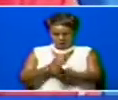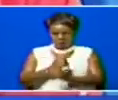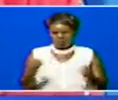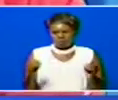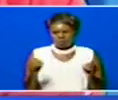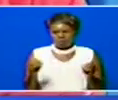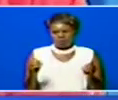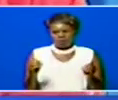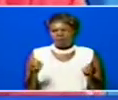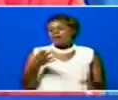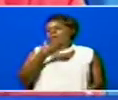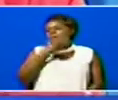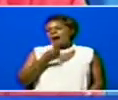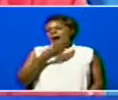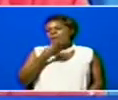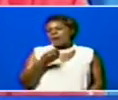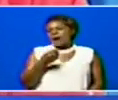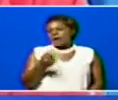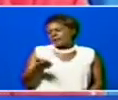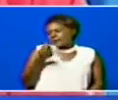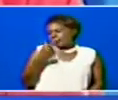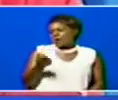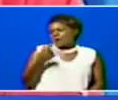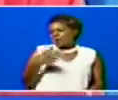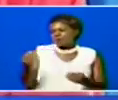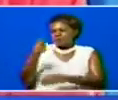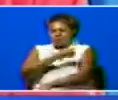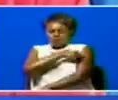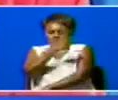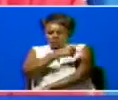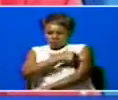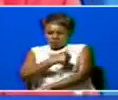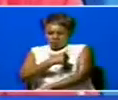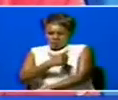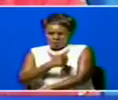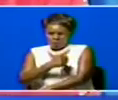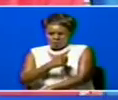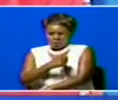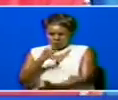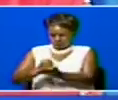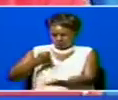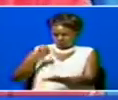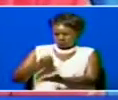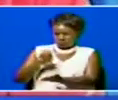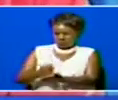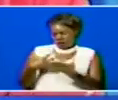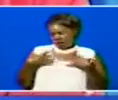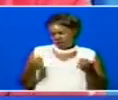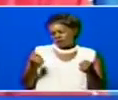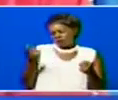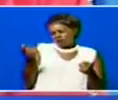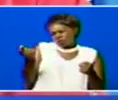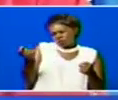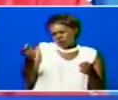yoyote. But baba akajaribu kunitibu, kunipeleka usi, kwa watu wa mkono. Nikawa nimepona kidogo but